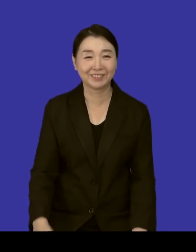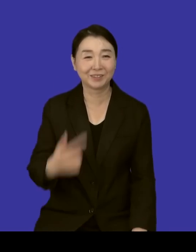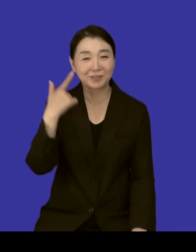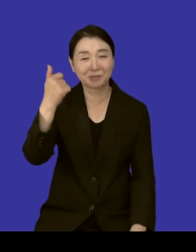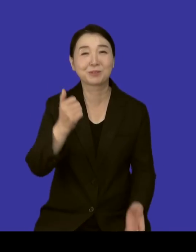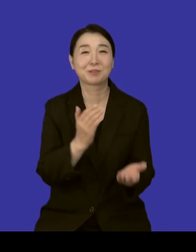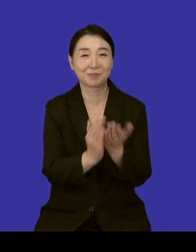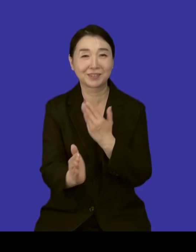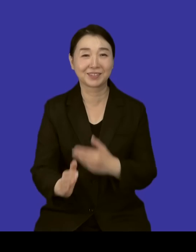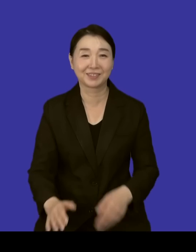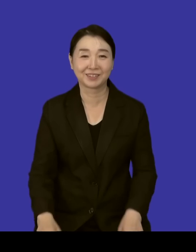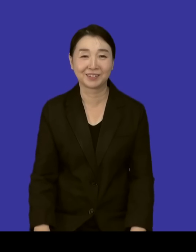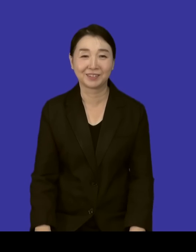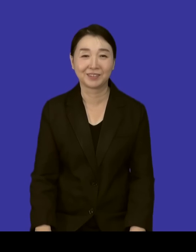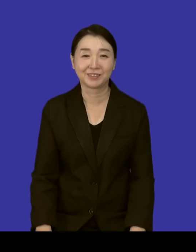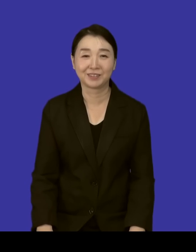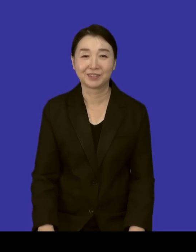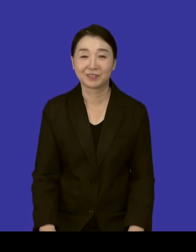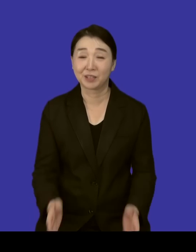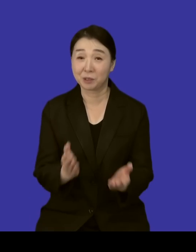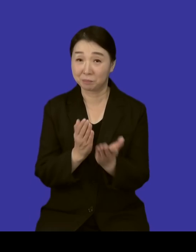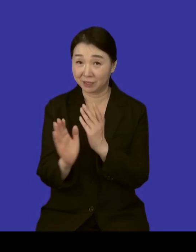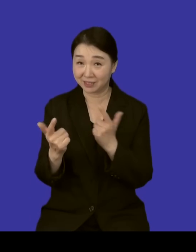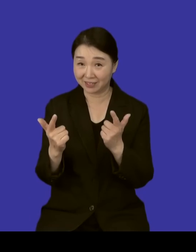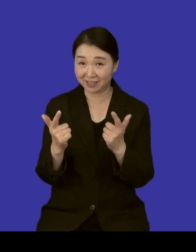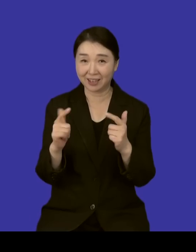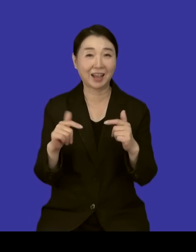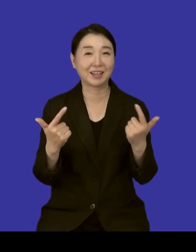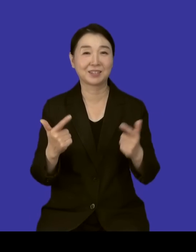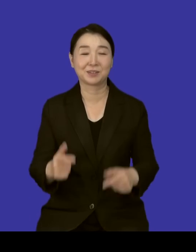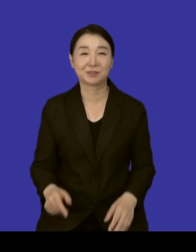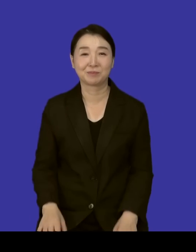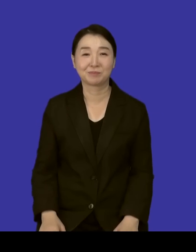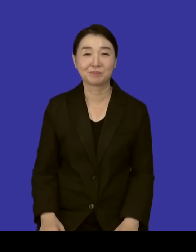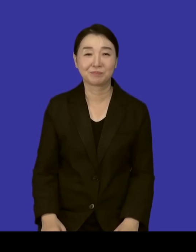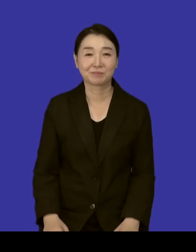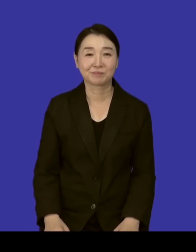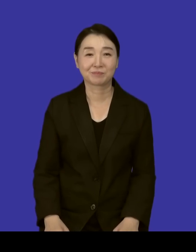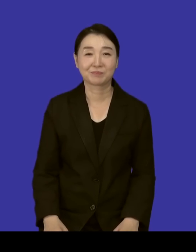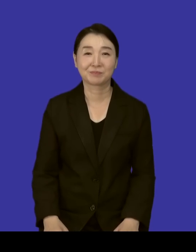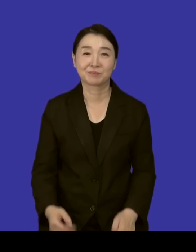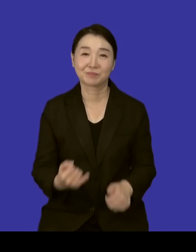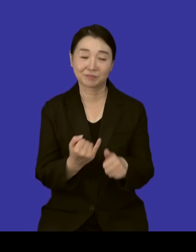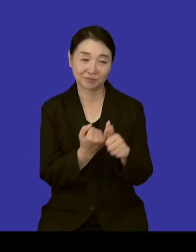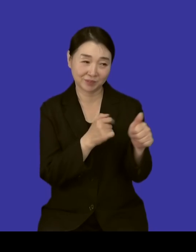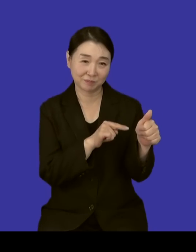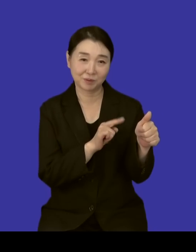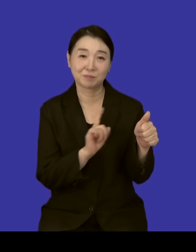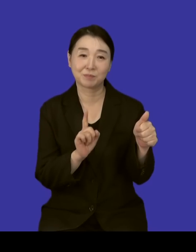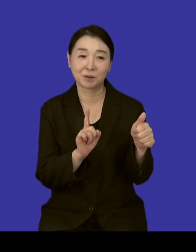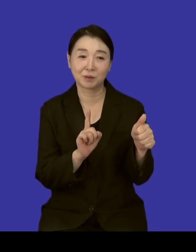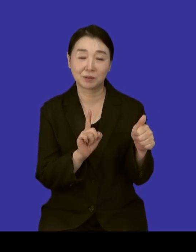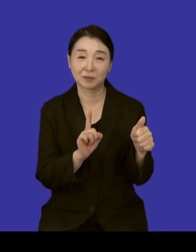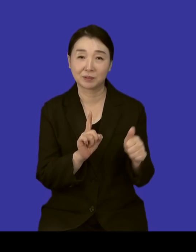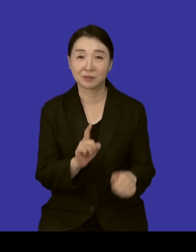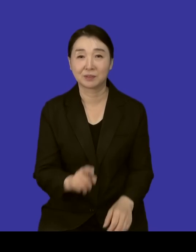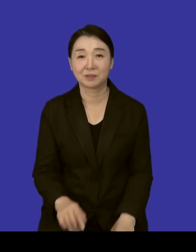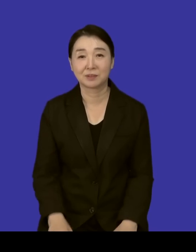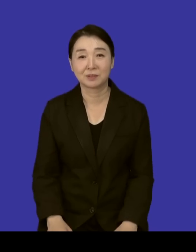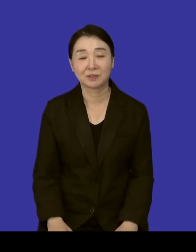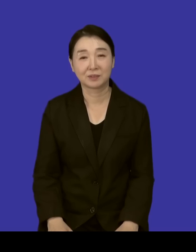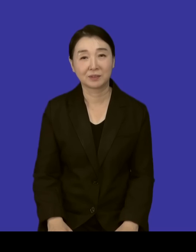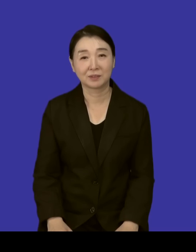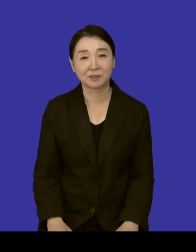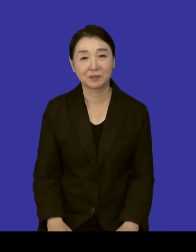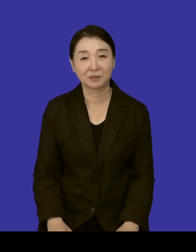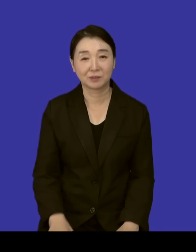맞았으니까. 네. 근데 저희 객관적으로 아니 좀 안 맞은 게 아니고 네. 그냥 하여튼 예. 그 우리 남편도 그 시댁에 예. 그게